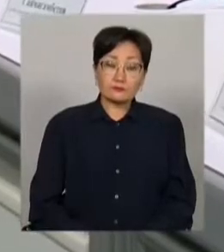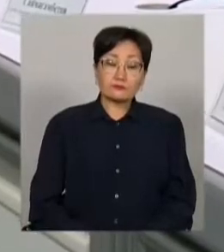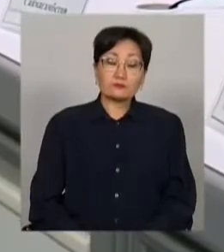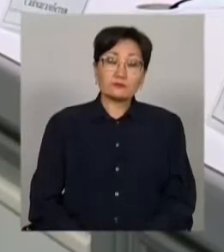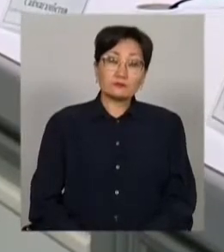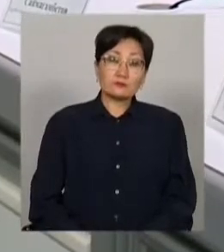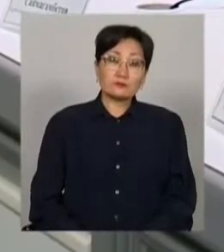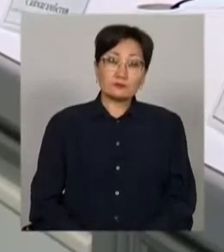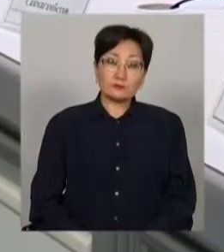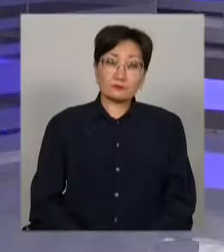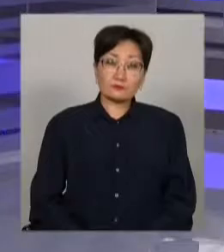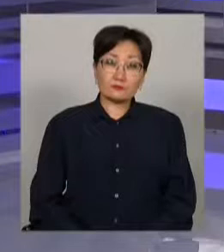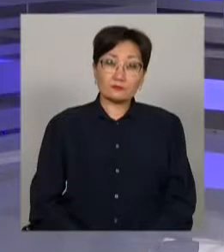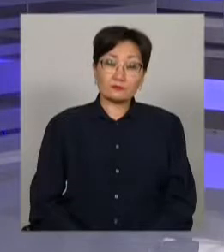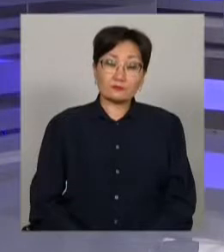телеарнасы, Ақтөбе.